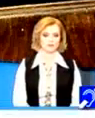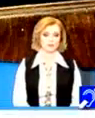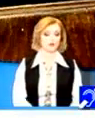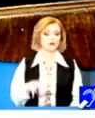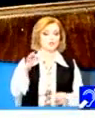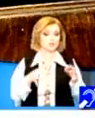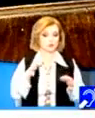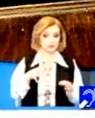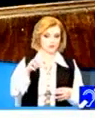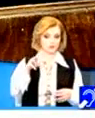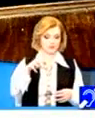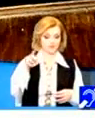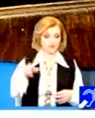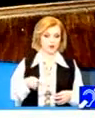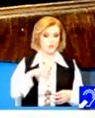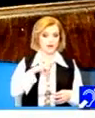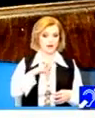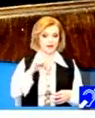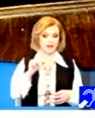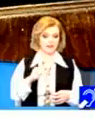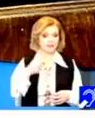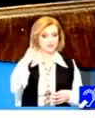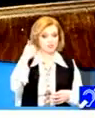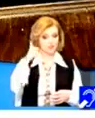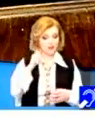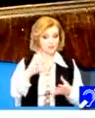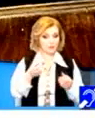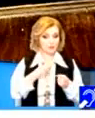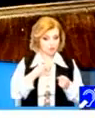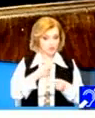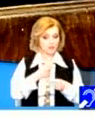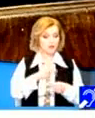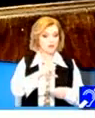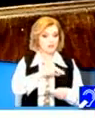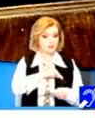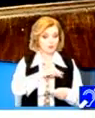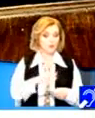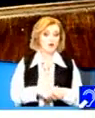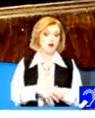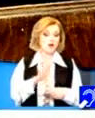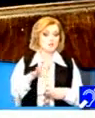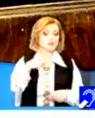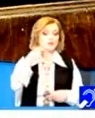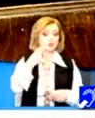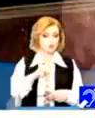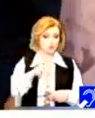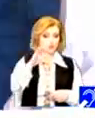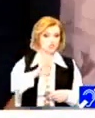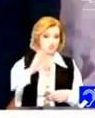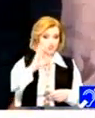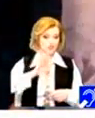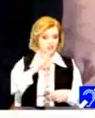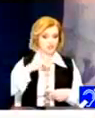Majestatea sa Margareta, custodă al coroanei române, a primit aseară distincția cea mai influentă femeie din România la gala Forbes Women